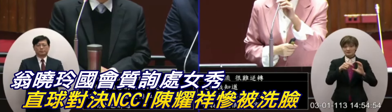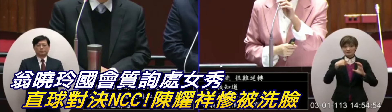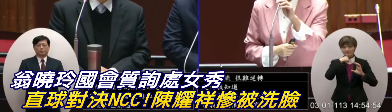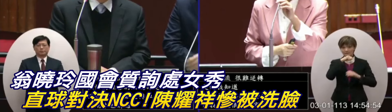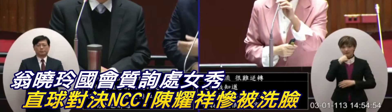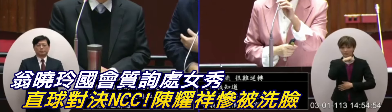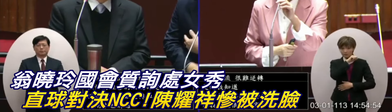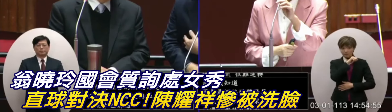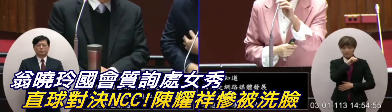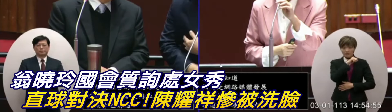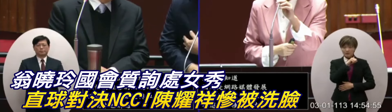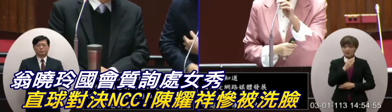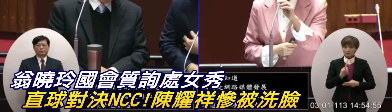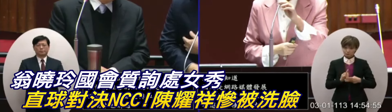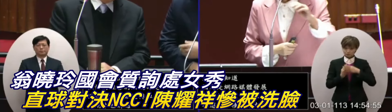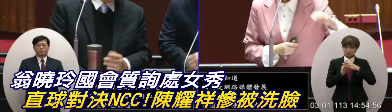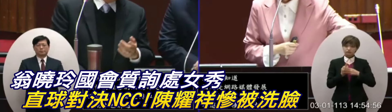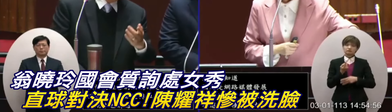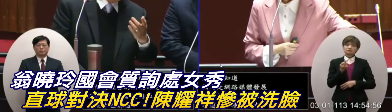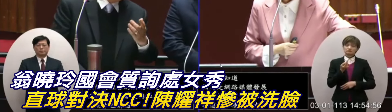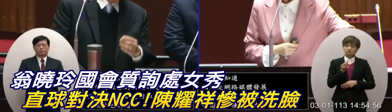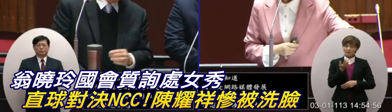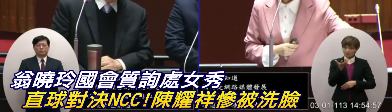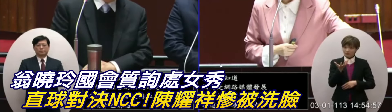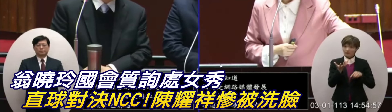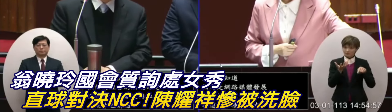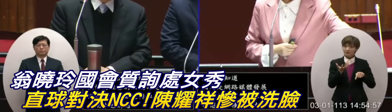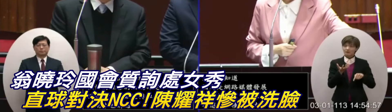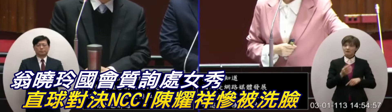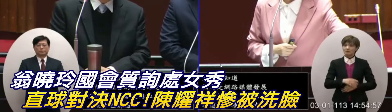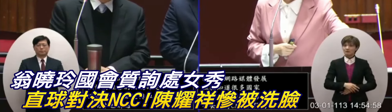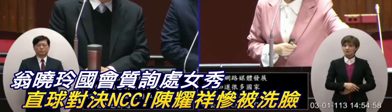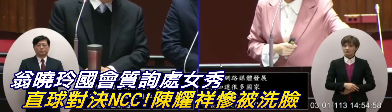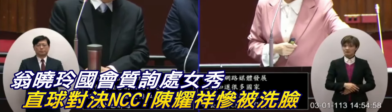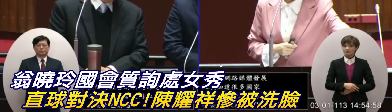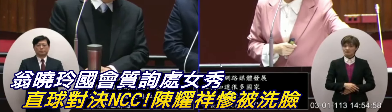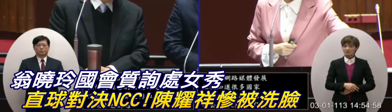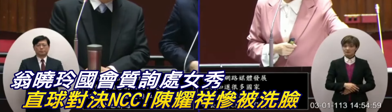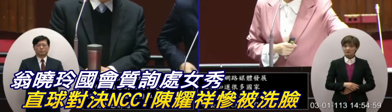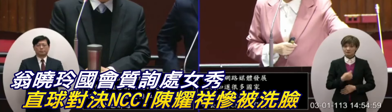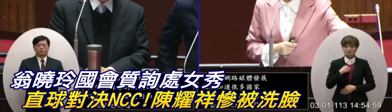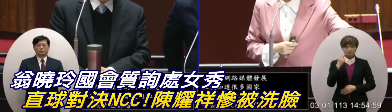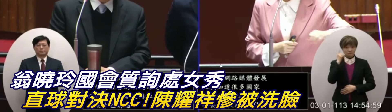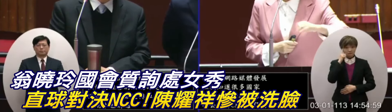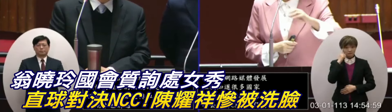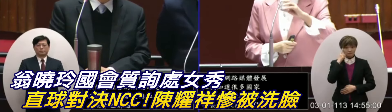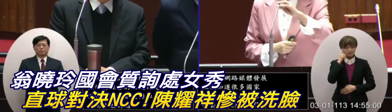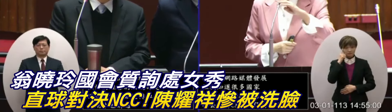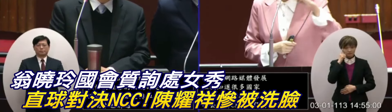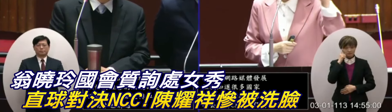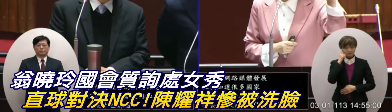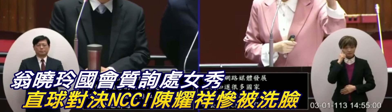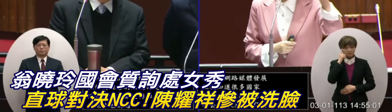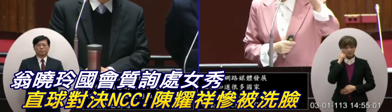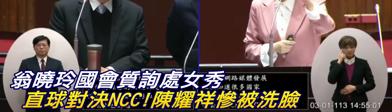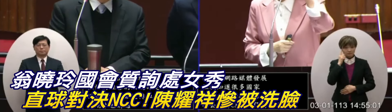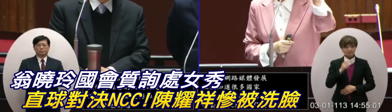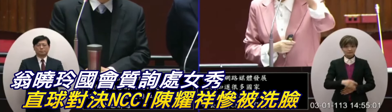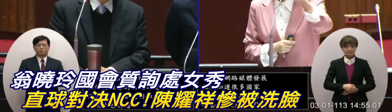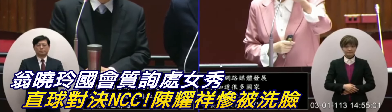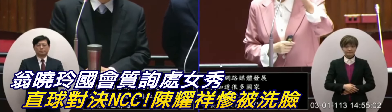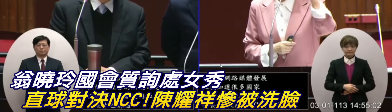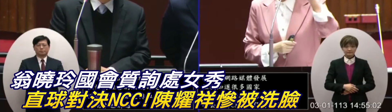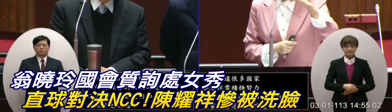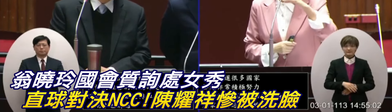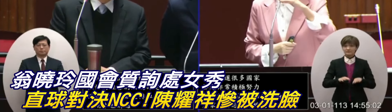的主流媒体。那就这个部分来说，我认为说在缓步的